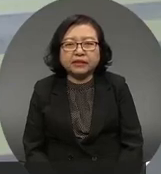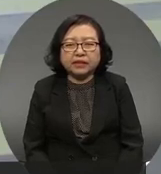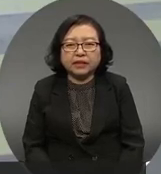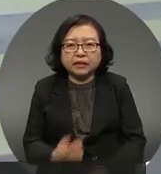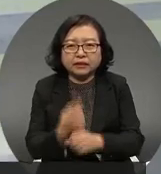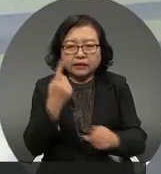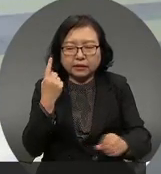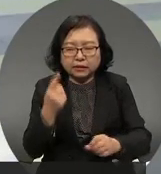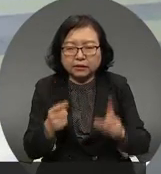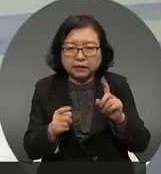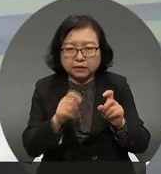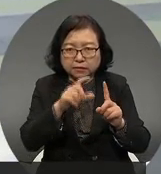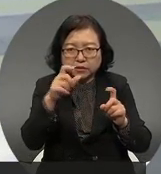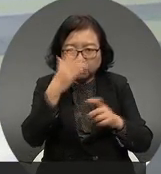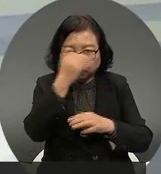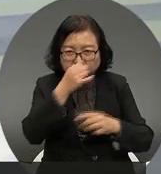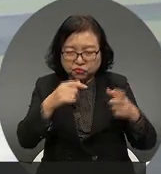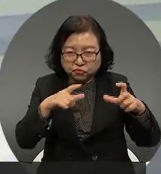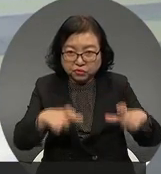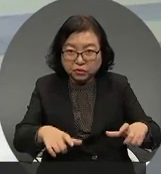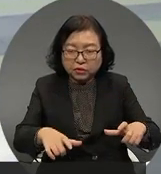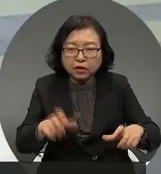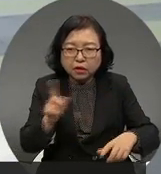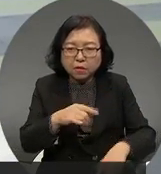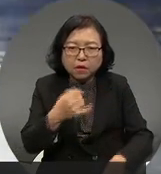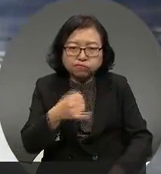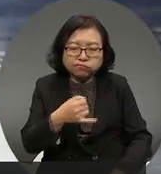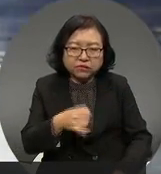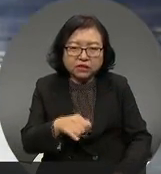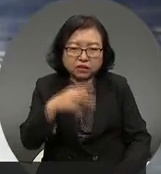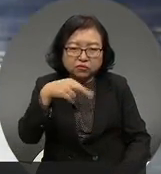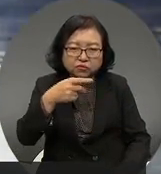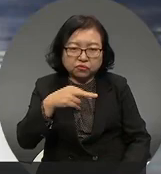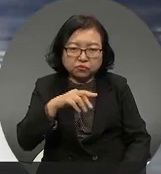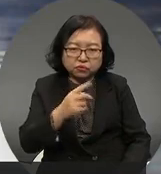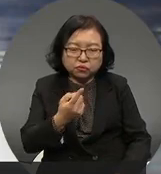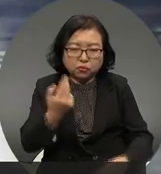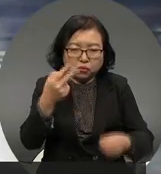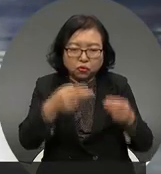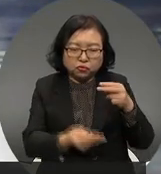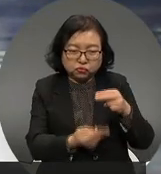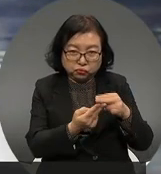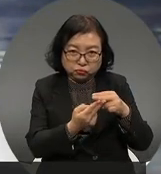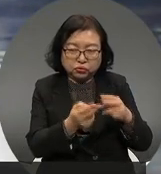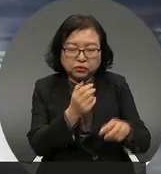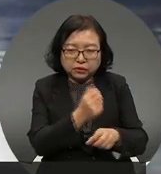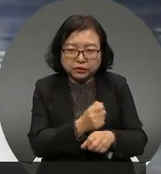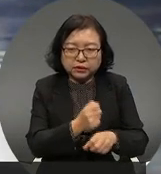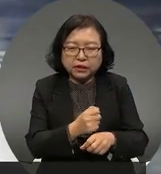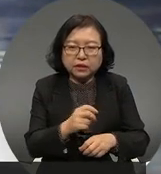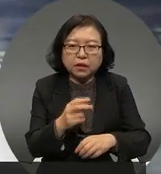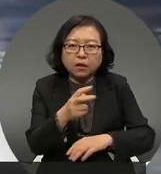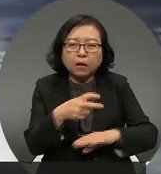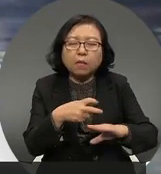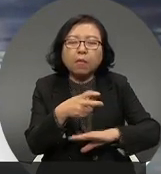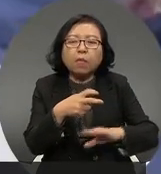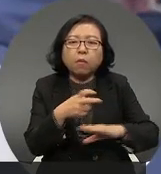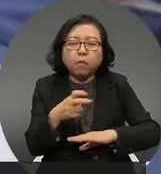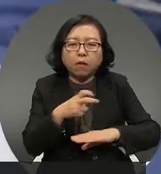지난해 11월 충주에서는 이른바 불량수소 충전으로 달리던 시내버스가 멈추는 피해가